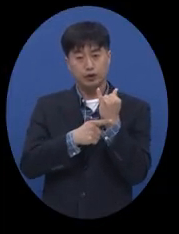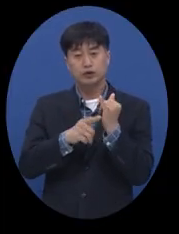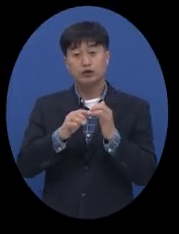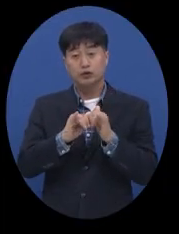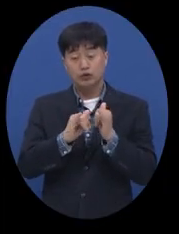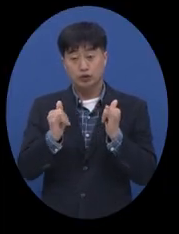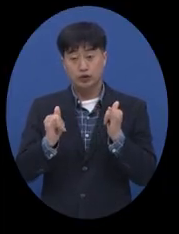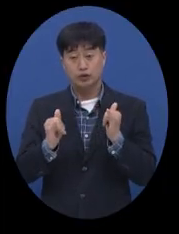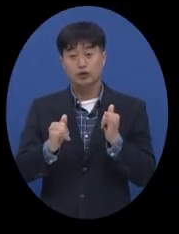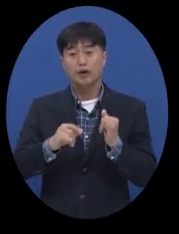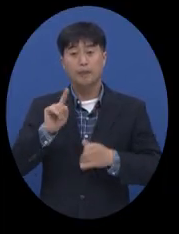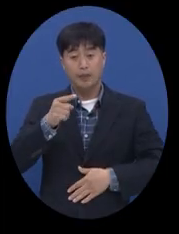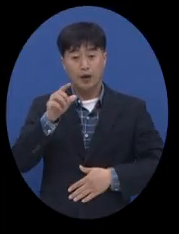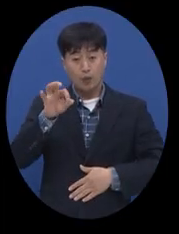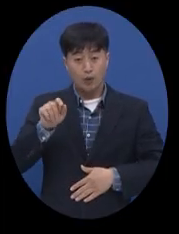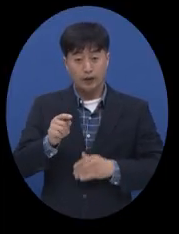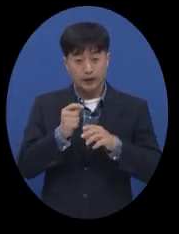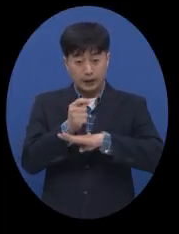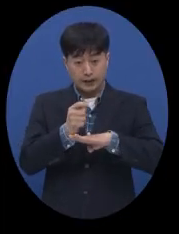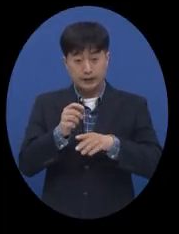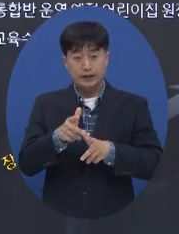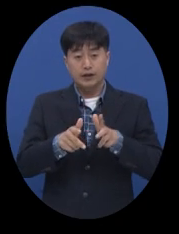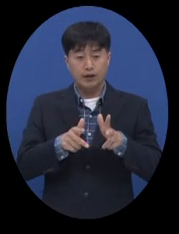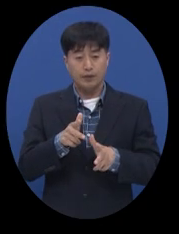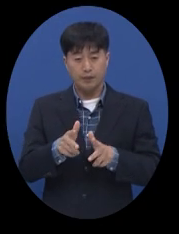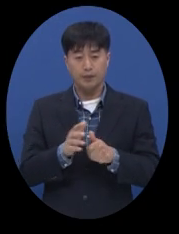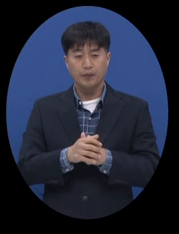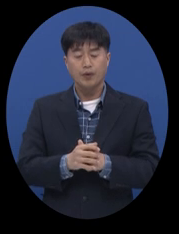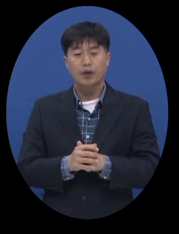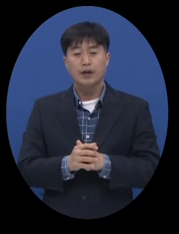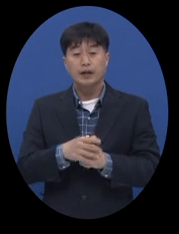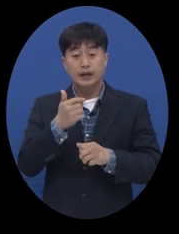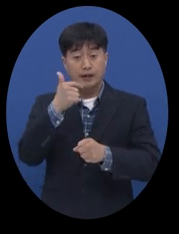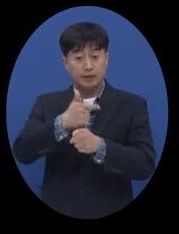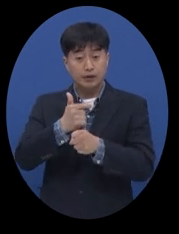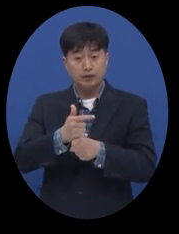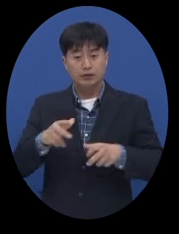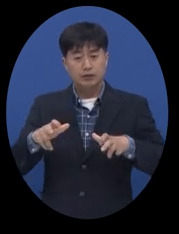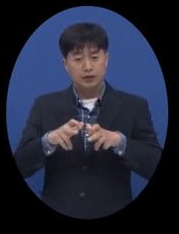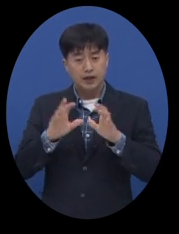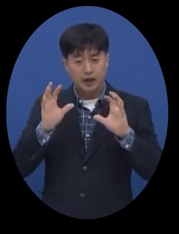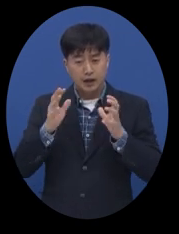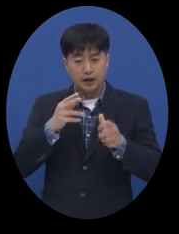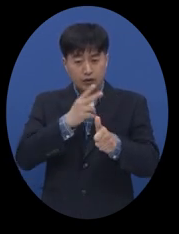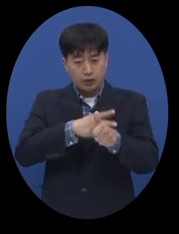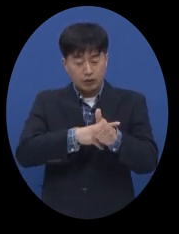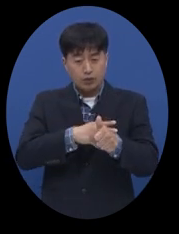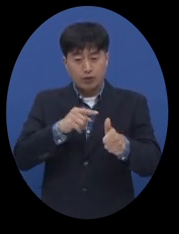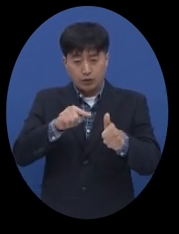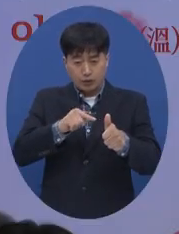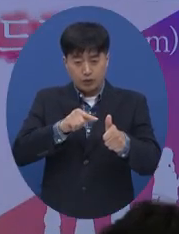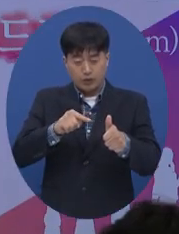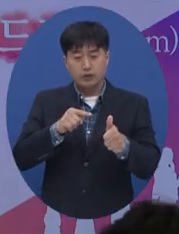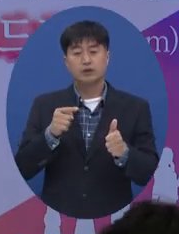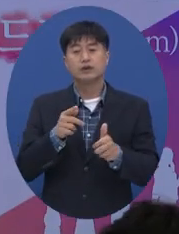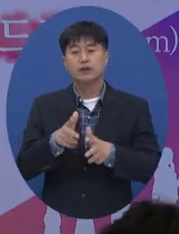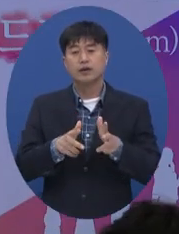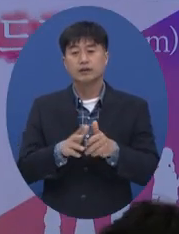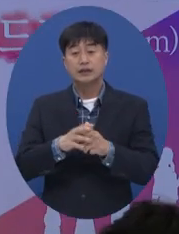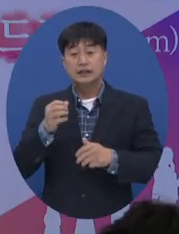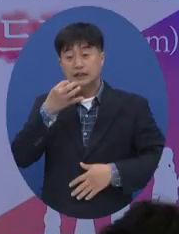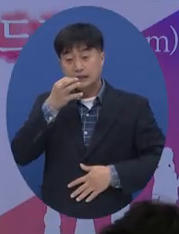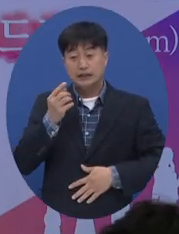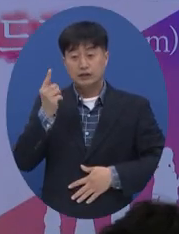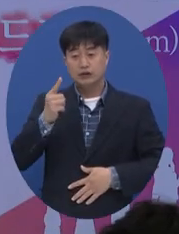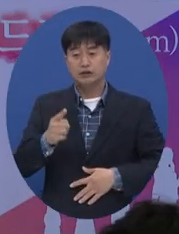대학생 보니 무단 등록금 반값 지원사업 남양주시의 장애인 영유아 보육교사 전문성 교육사업 이천시의